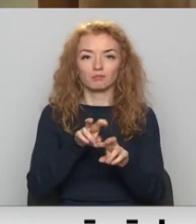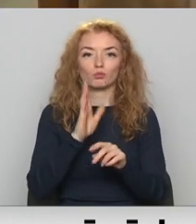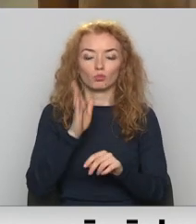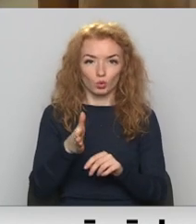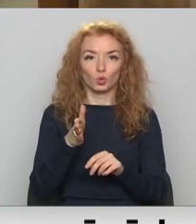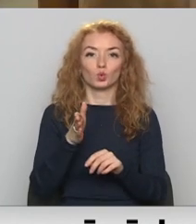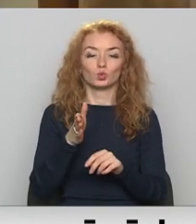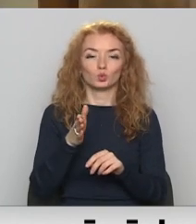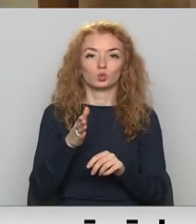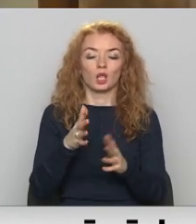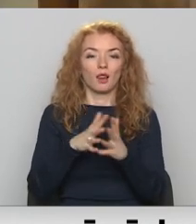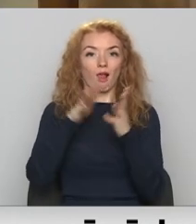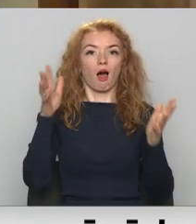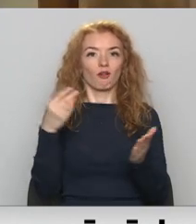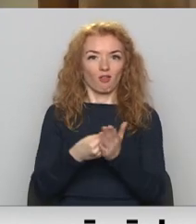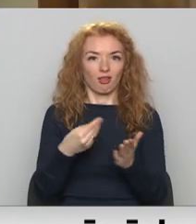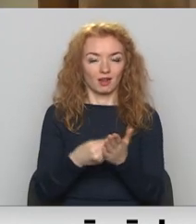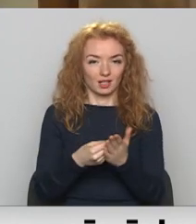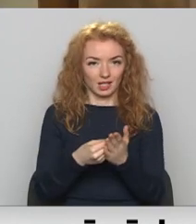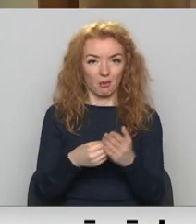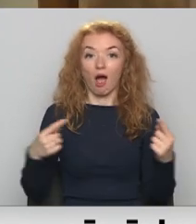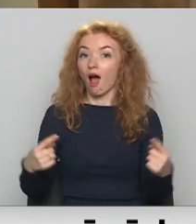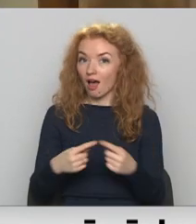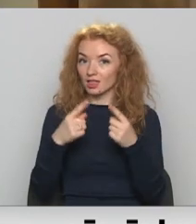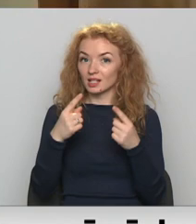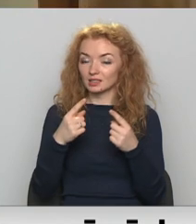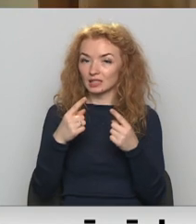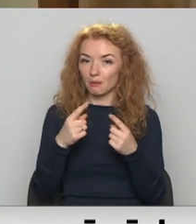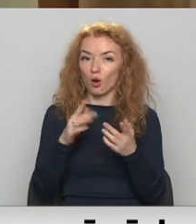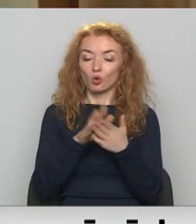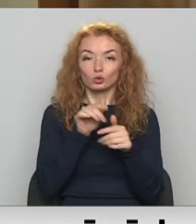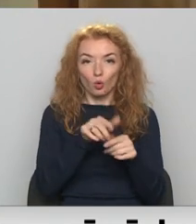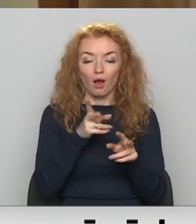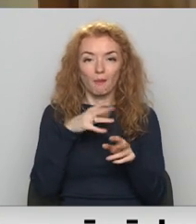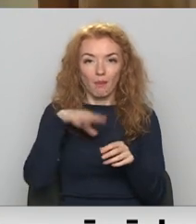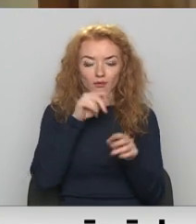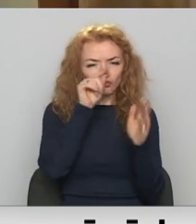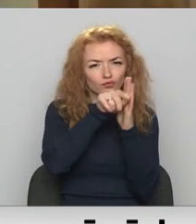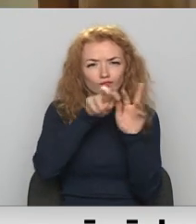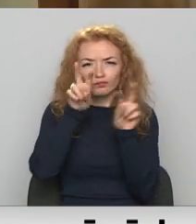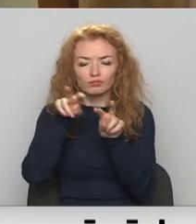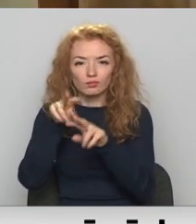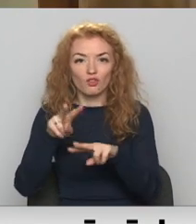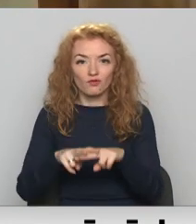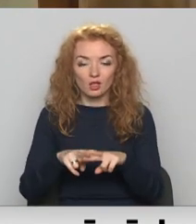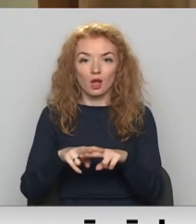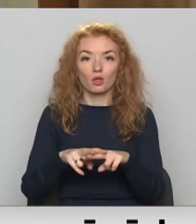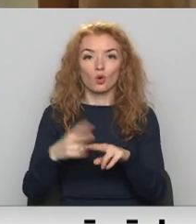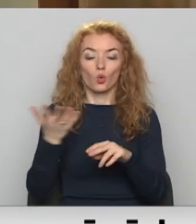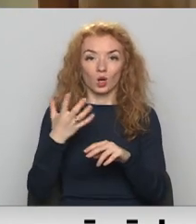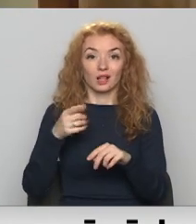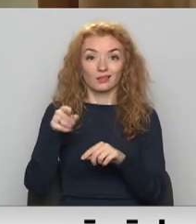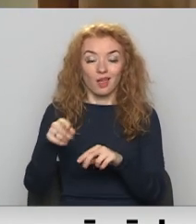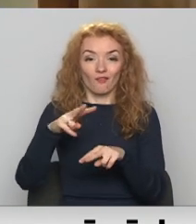tāda pieaugoša vērtība attiecībā monitorēt vietas, kur saslimstība atkal